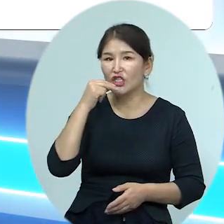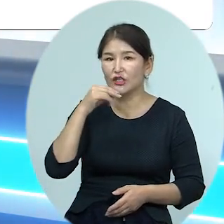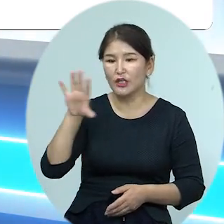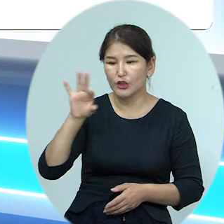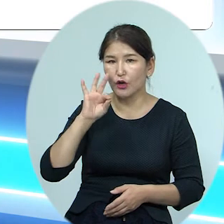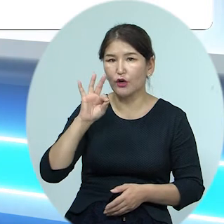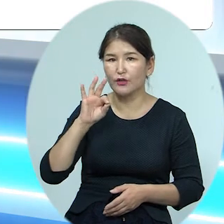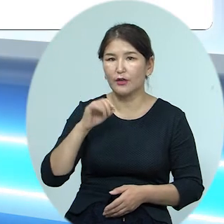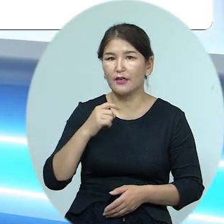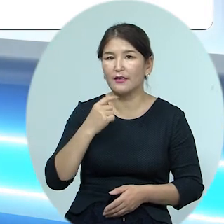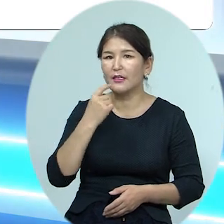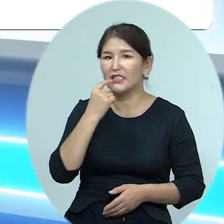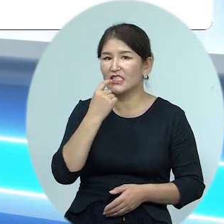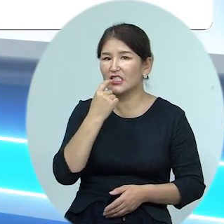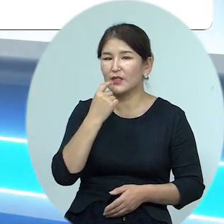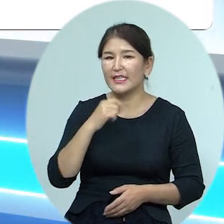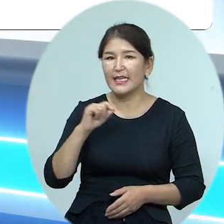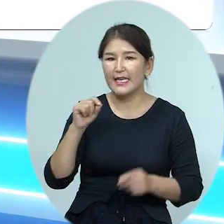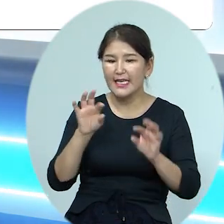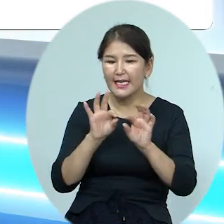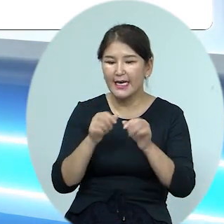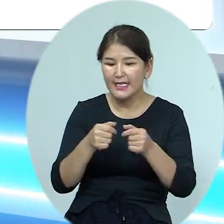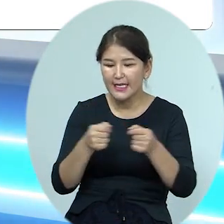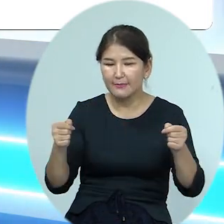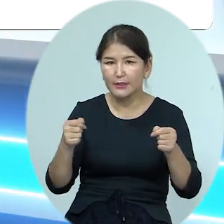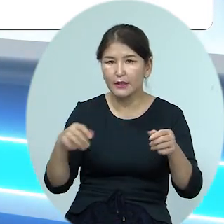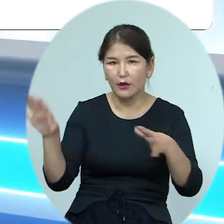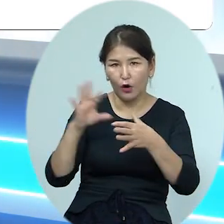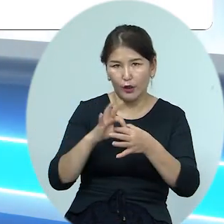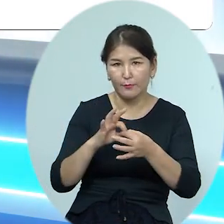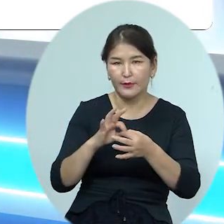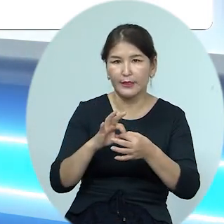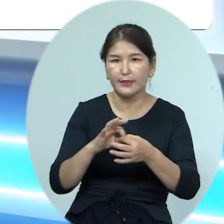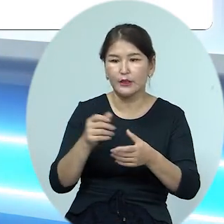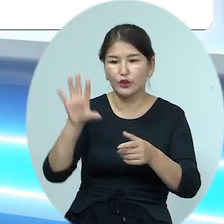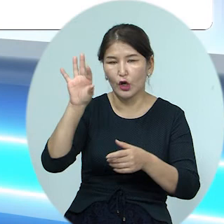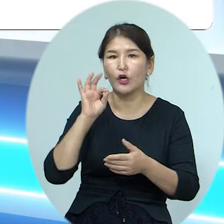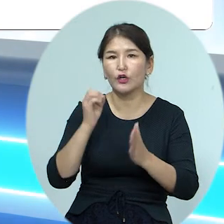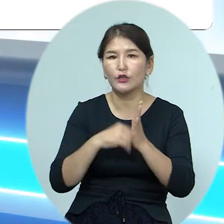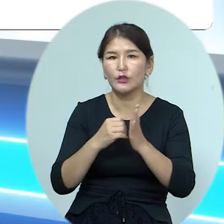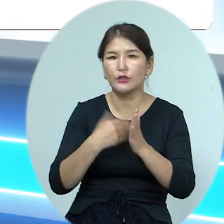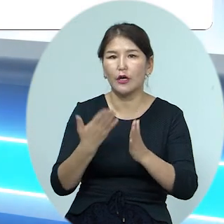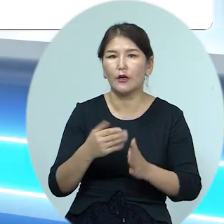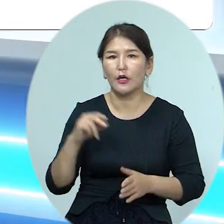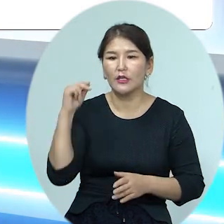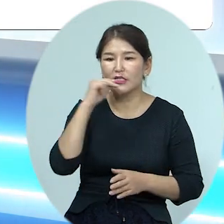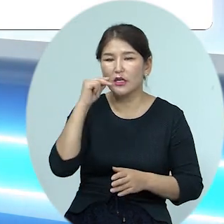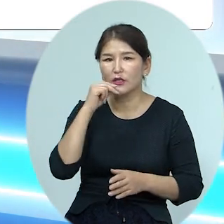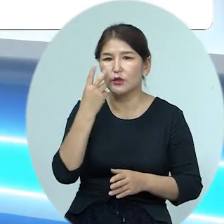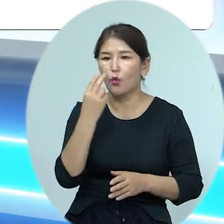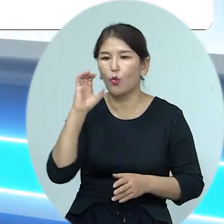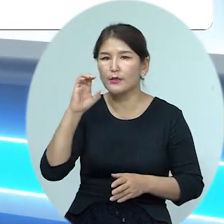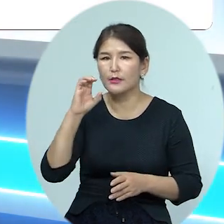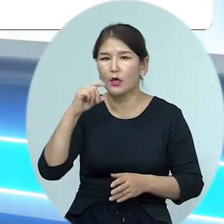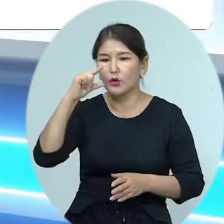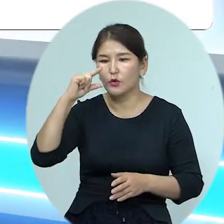хүүхдийн үүдэн шүдний хэмжээтэй сойзыг барьж сонгож авах хэрэгтэй. Сойзны үс нь дунд